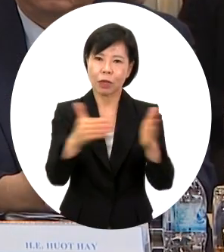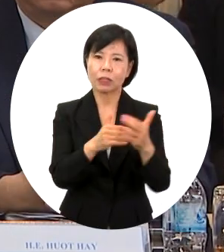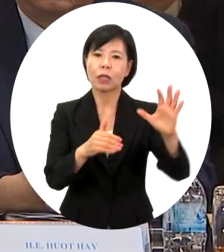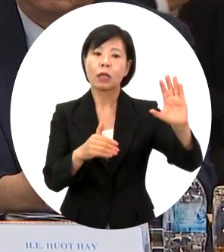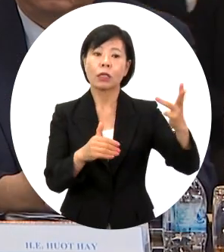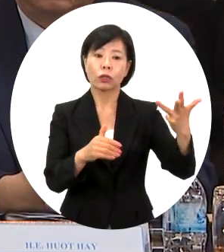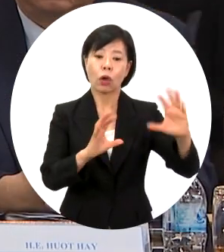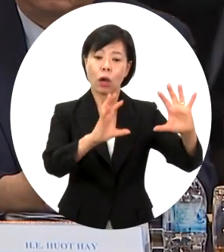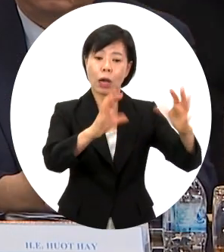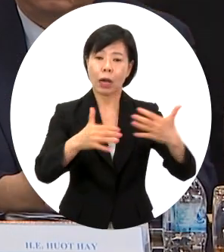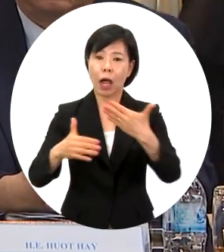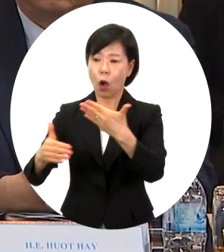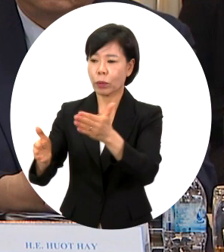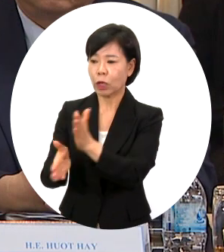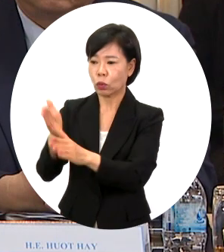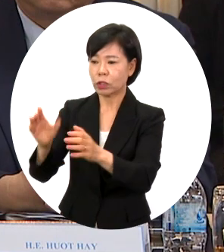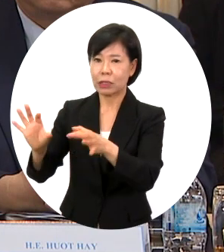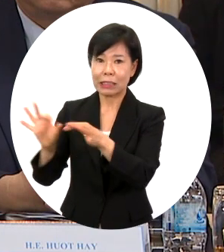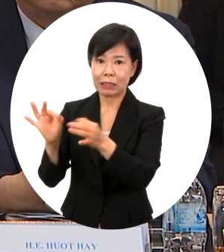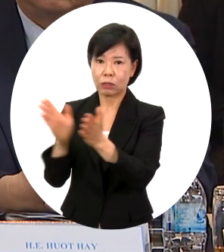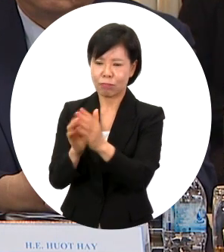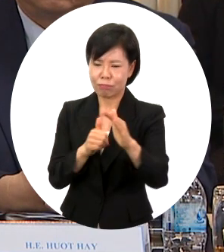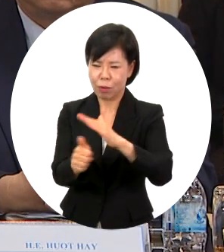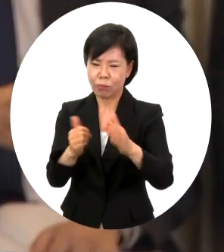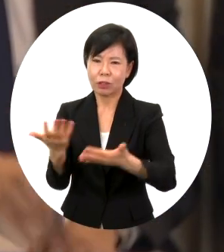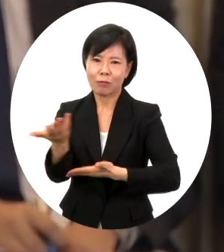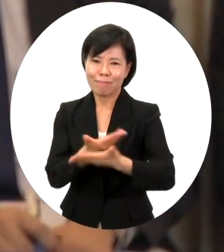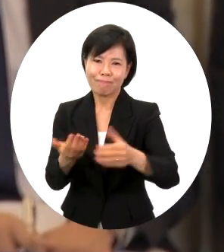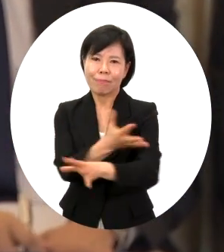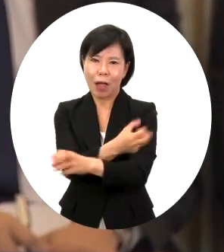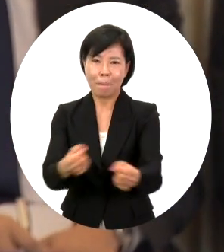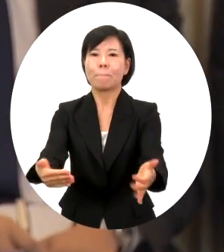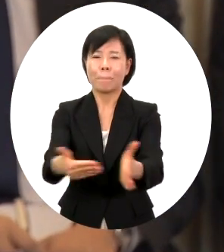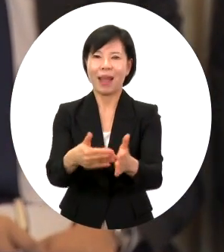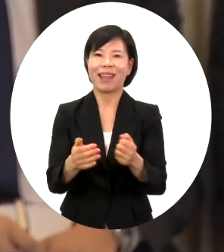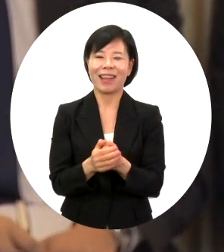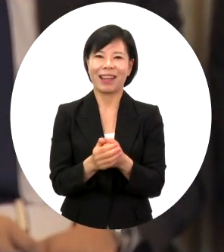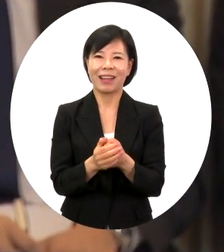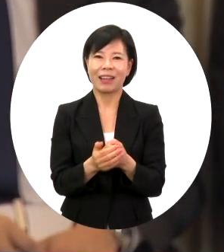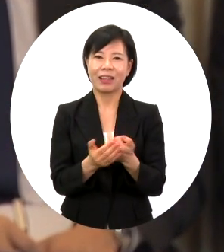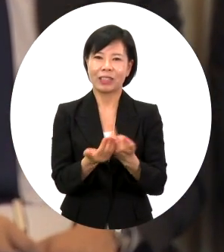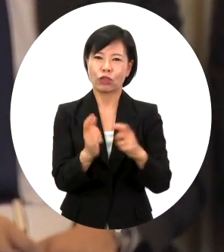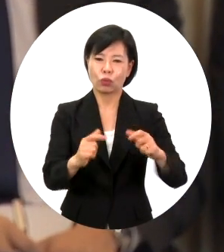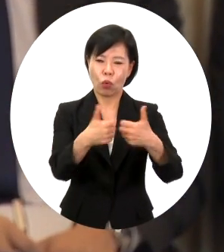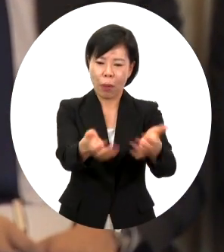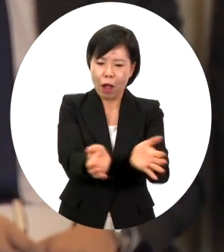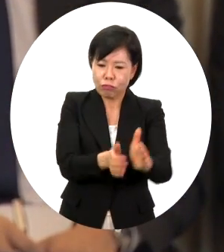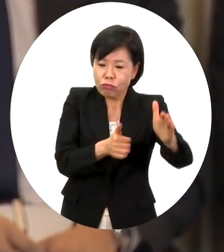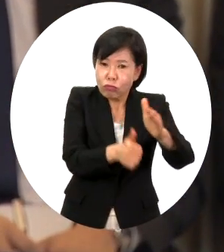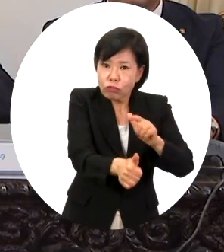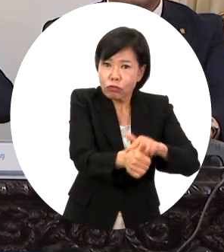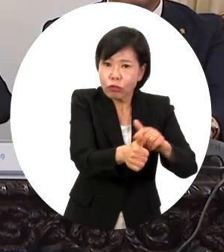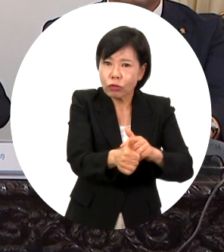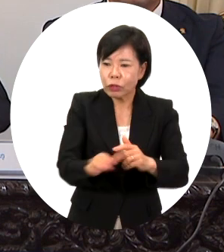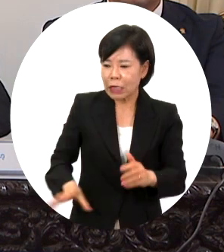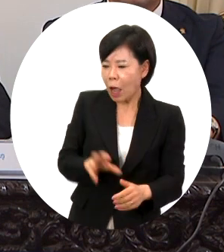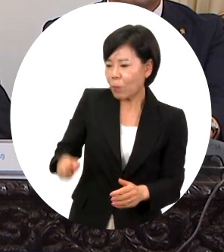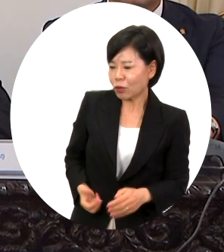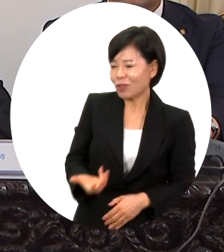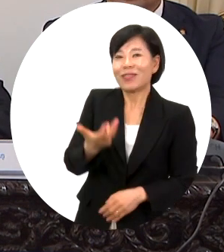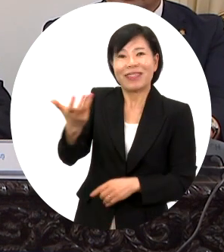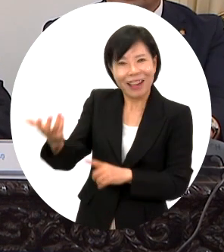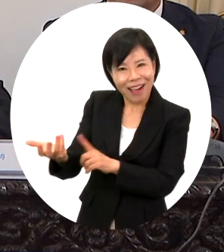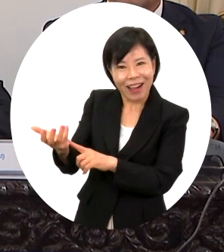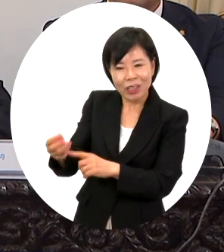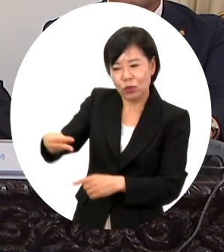지금까지 모두 8개국 9개 도시와 실무교류 협약을 체결했는데요. 제주도 방문단은 캄보디아에서